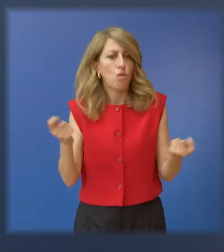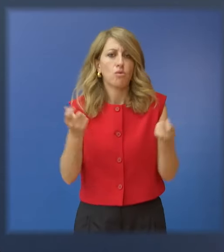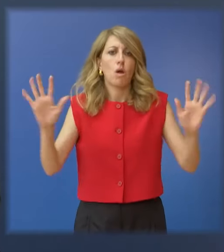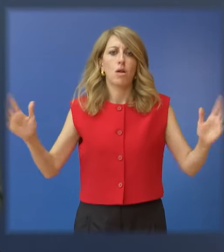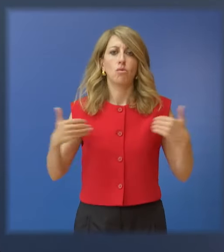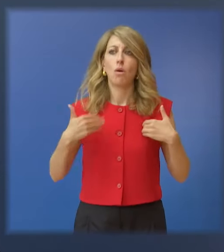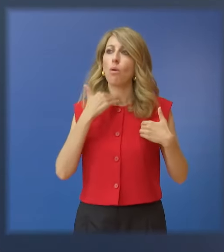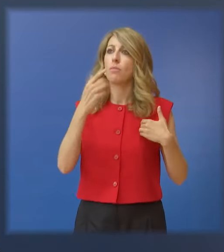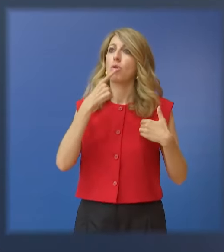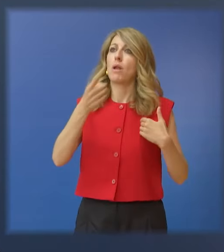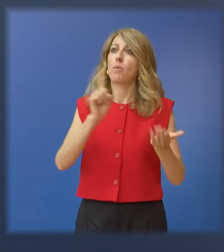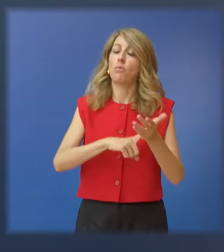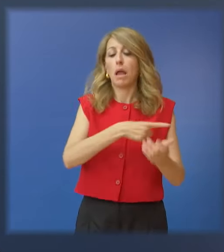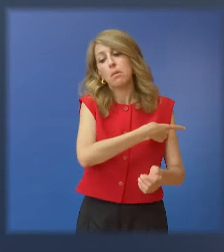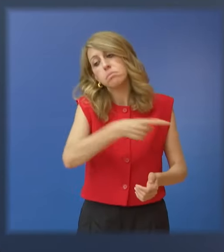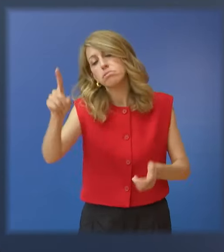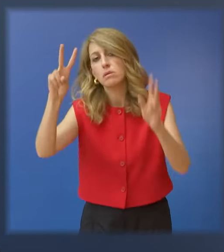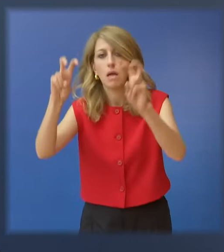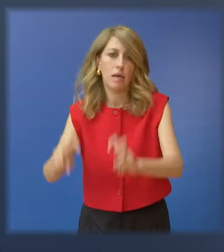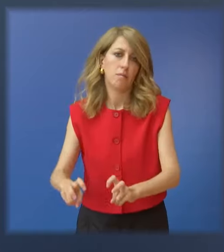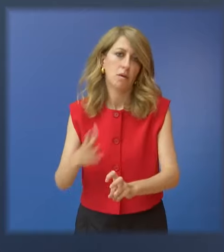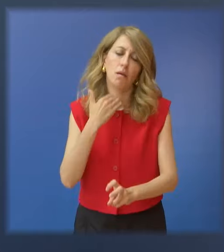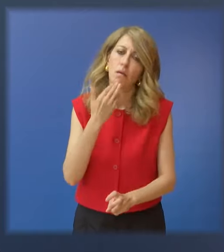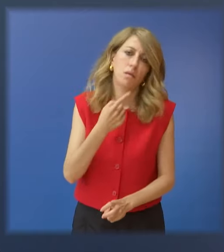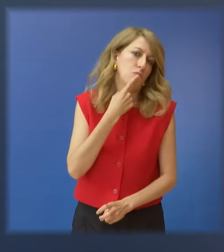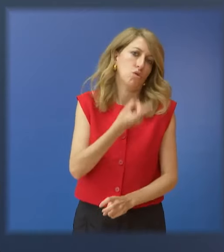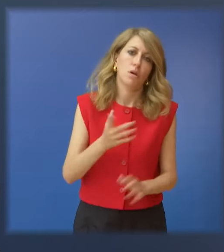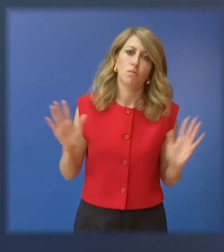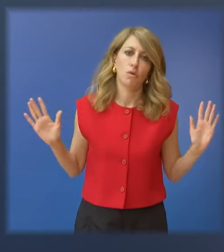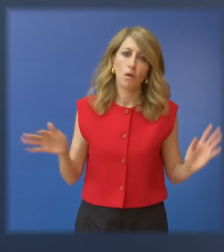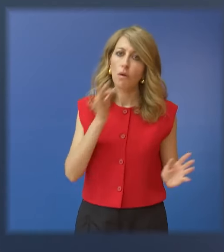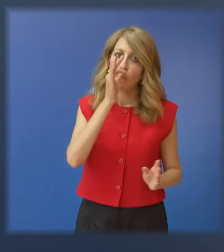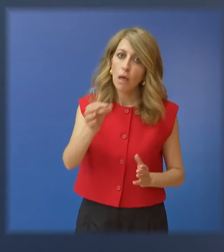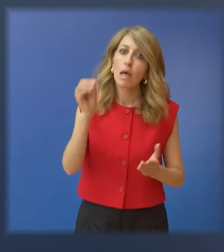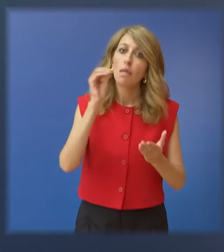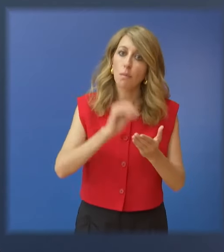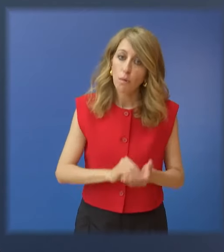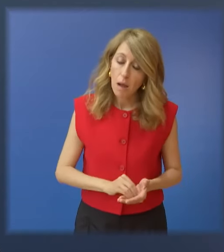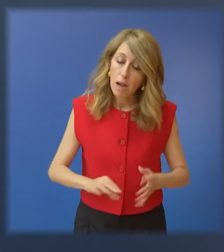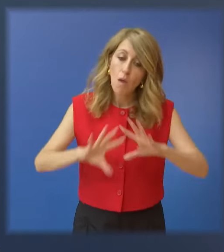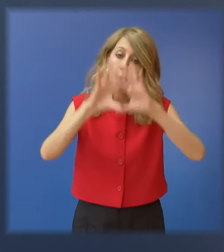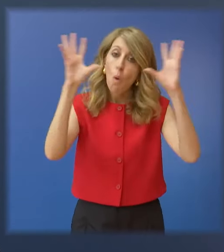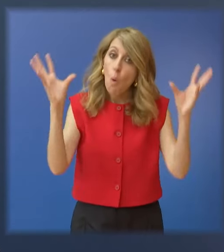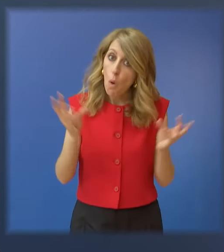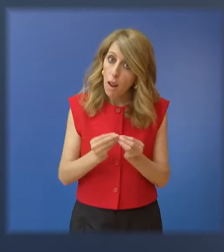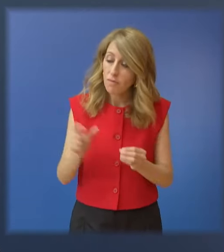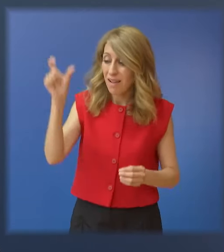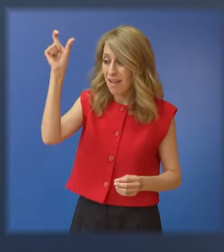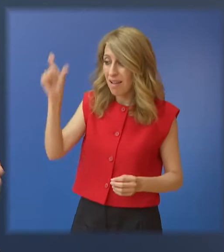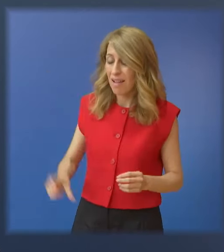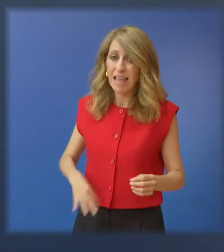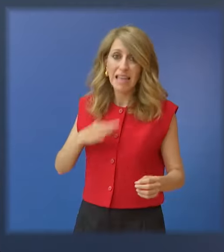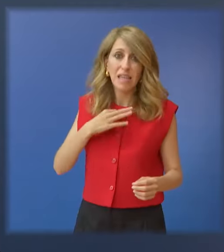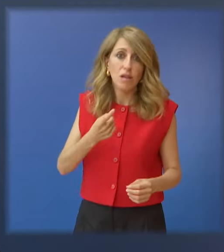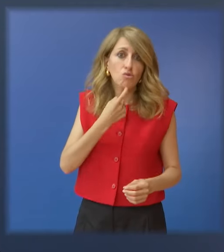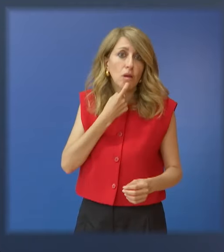επαναλαμβάνω πολιτικά γιατί σε αυτό το επίπεδο μπορώ να σχολιάσω ότι καλό είναι αυτά εφόσον θεωρεί ο κύριος κασελάκης ή όποιος